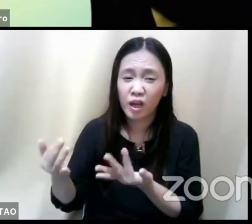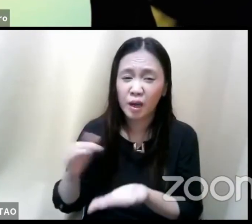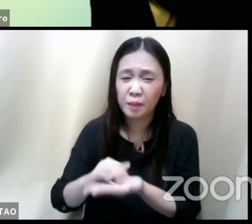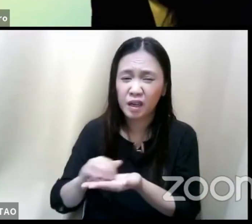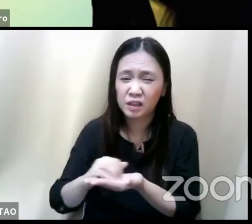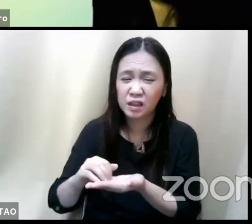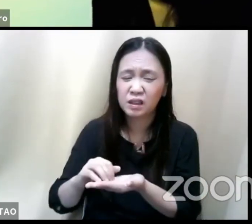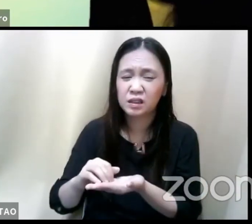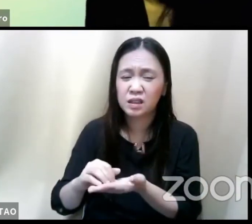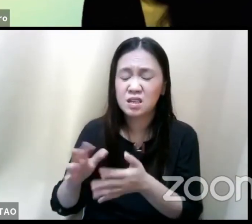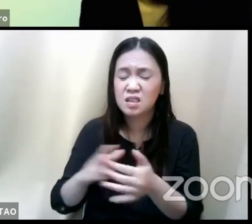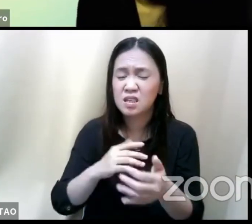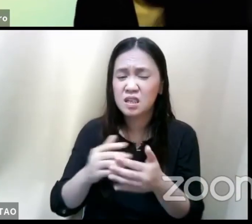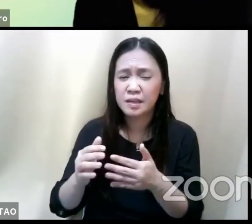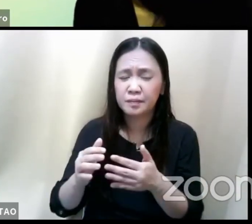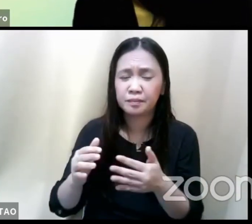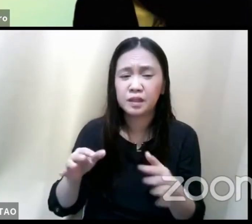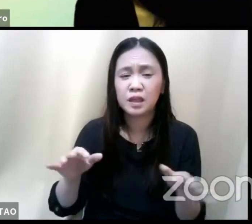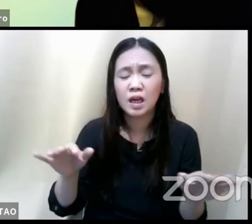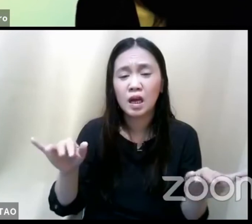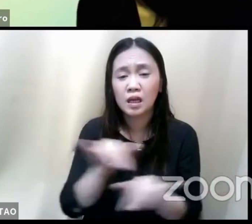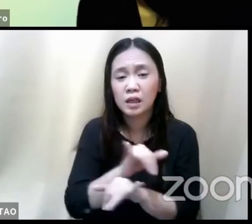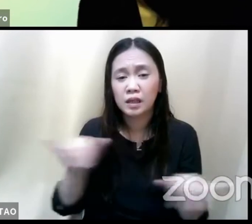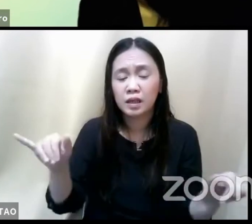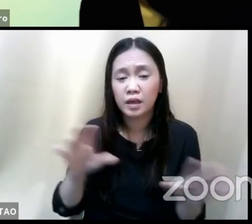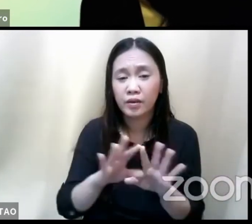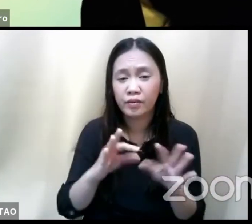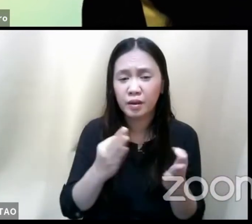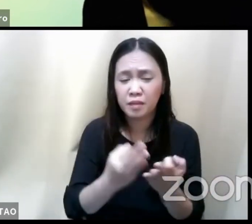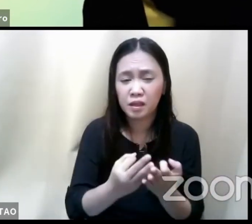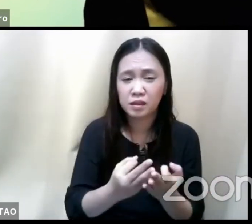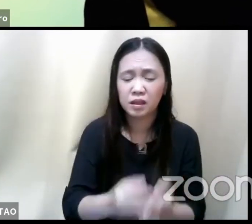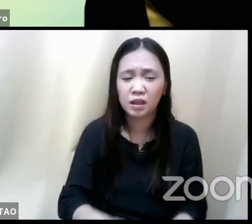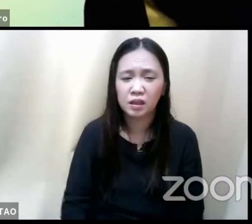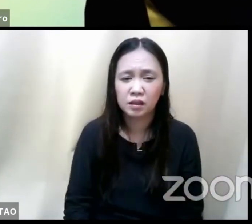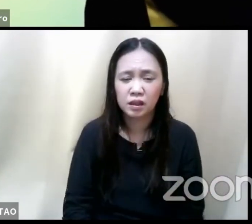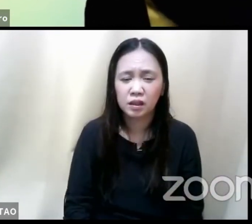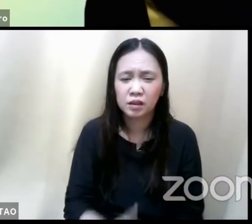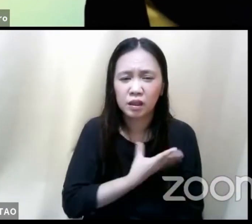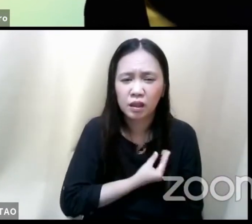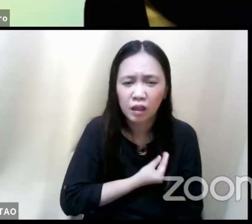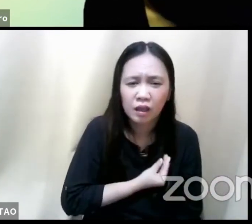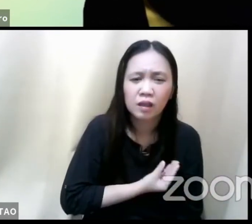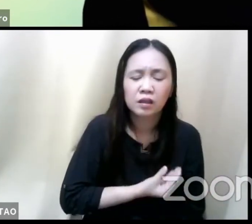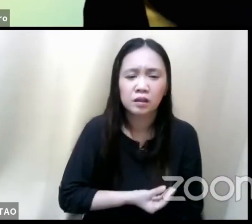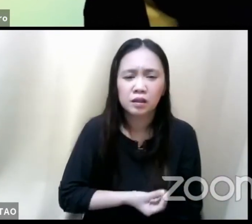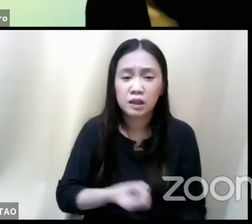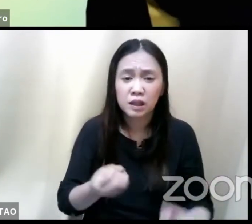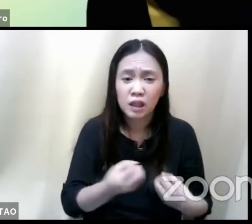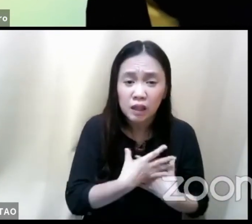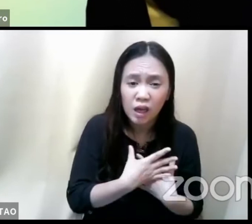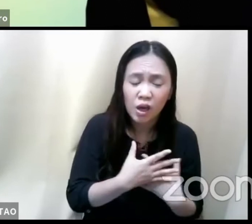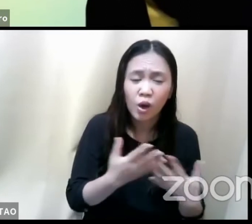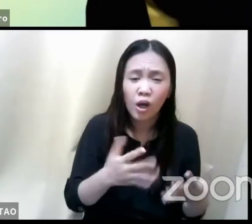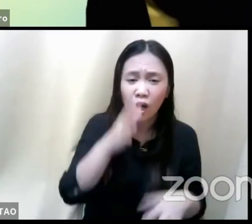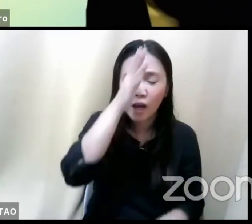Okay, so just like yan na nangyari na nataranta siya, no? Or nagulat at wala yung magulang sa bahay. Okay? So iti-train